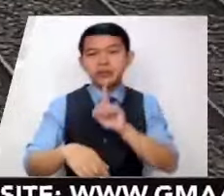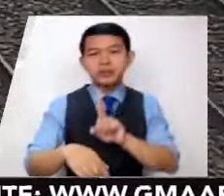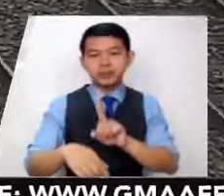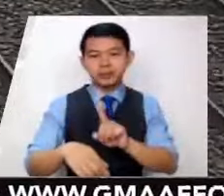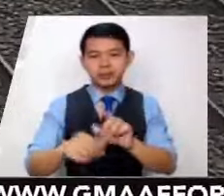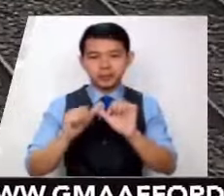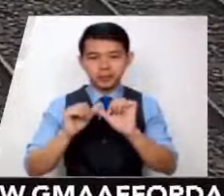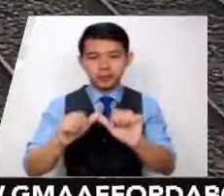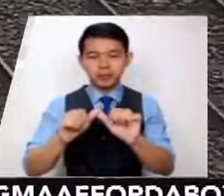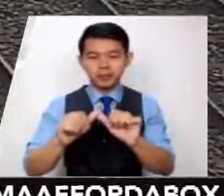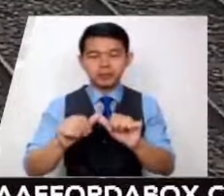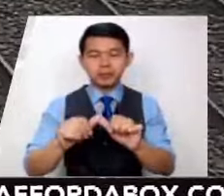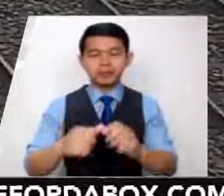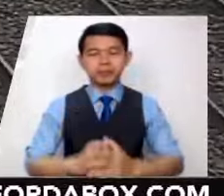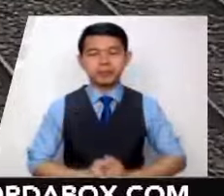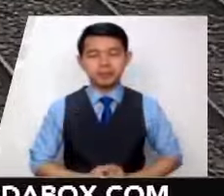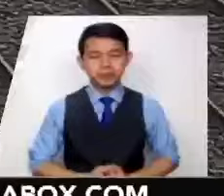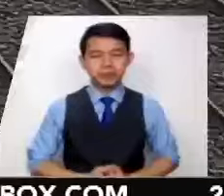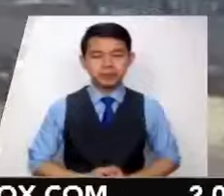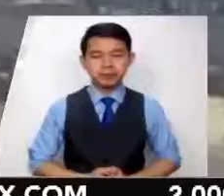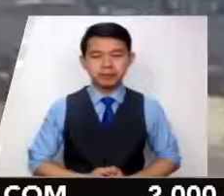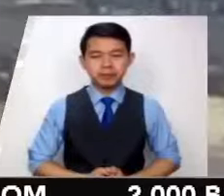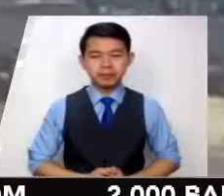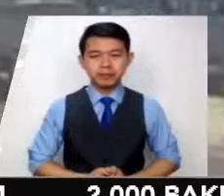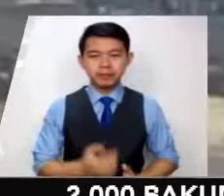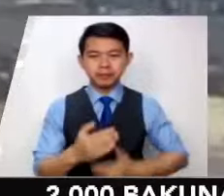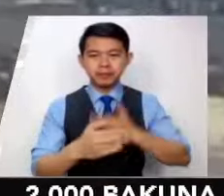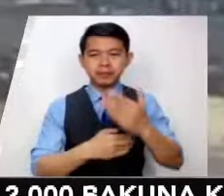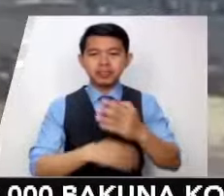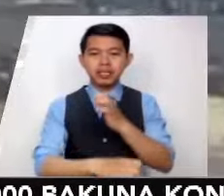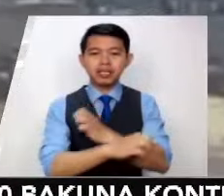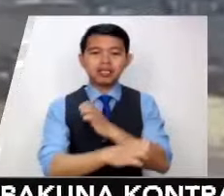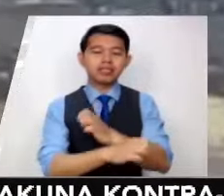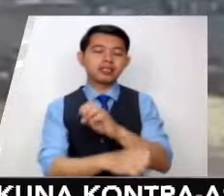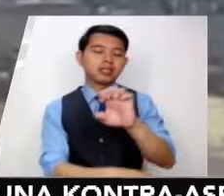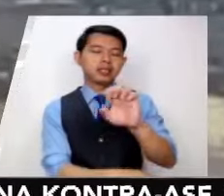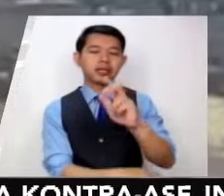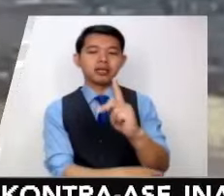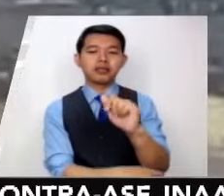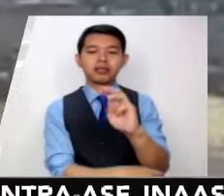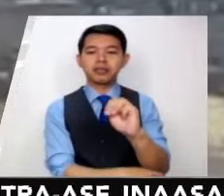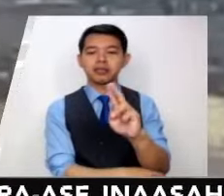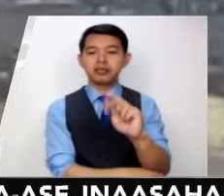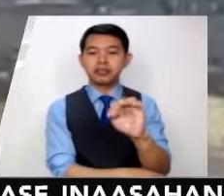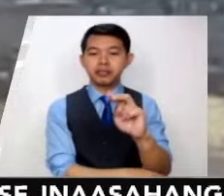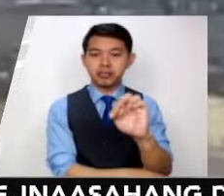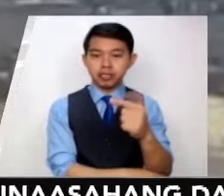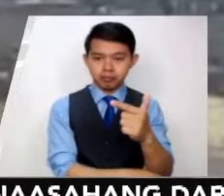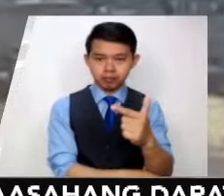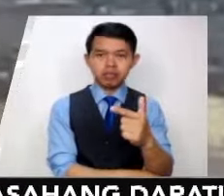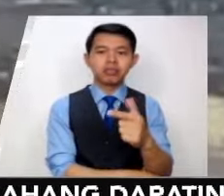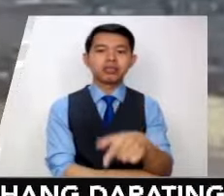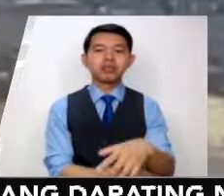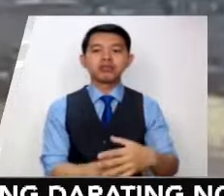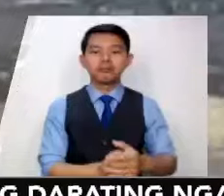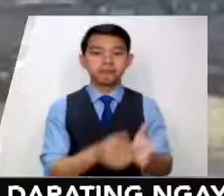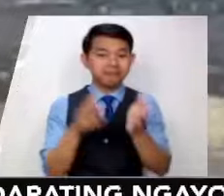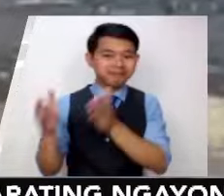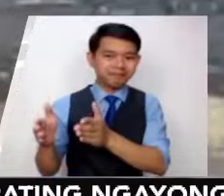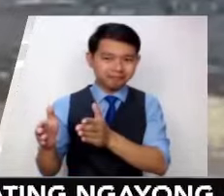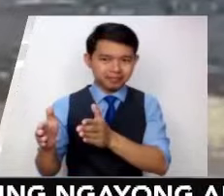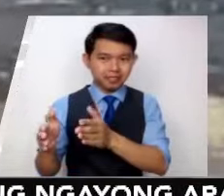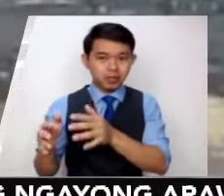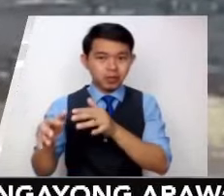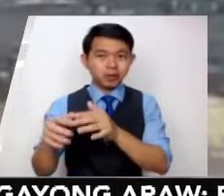sitwasyon sa els Kamuning naman po tayo yung sa kaliwang bahagi po ay papuntang Monumento na sa mga sandaling ito ay ah maluwag pa